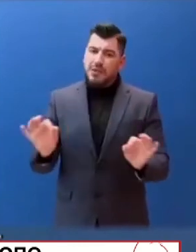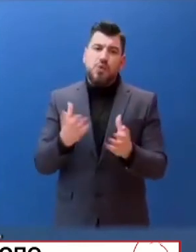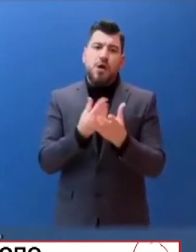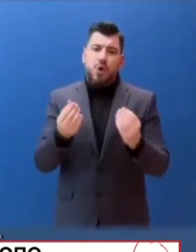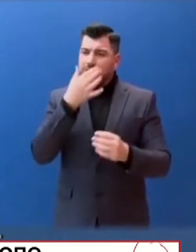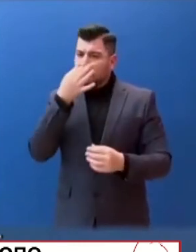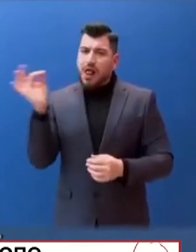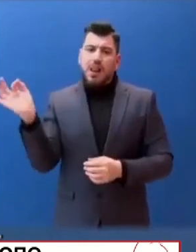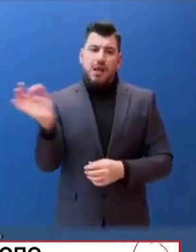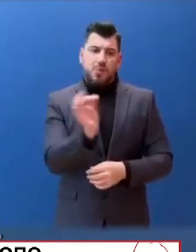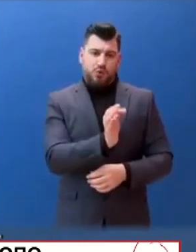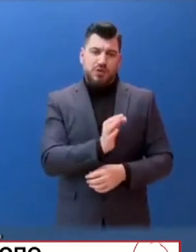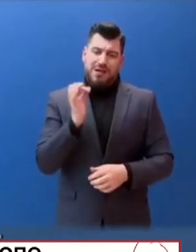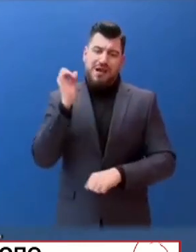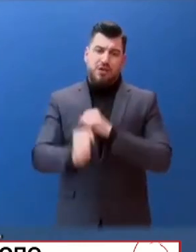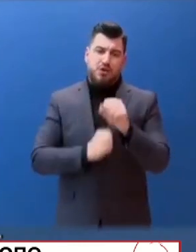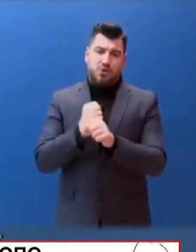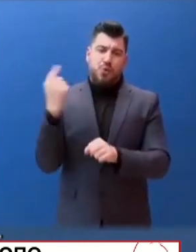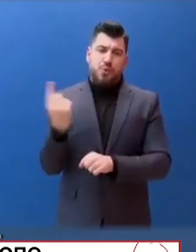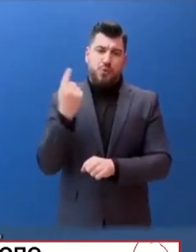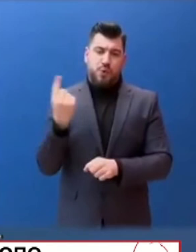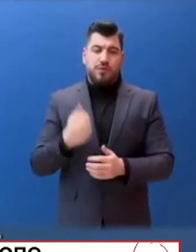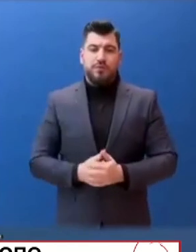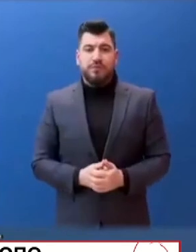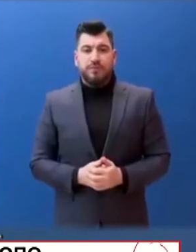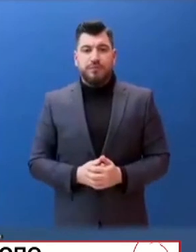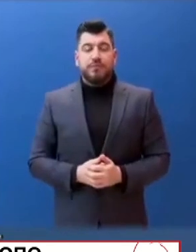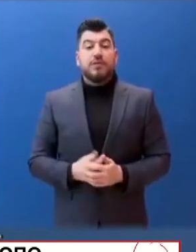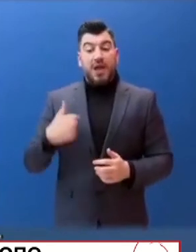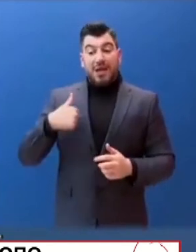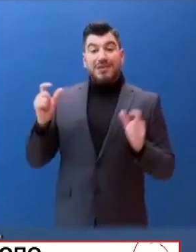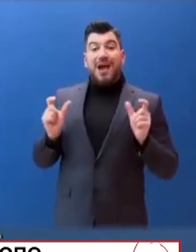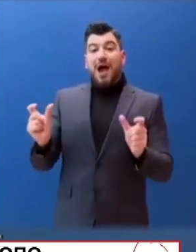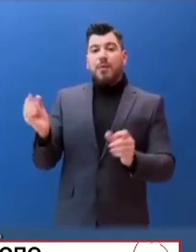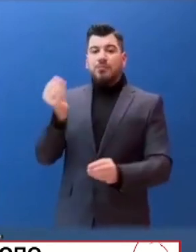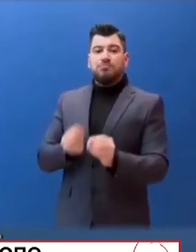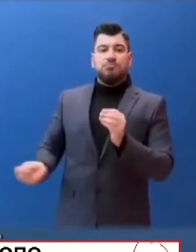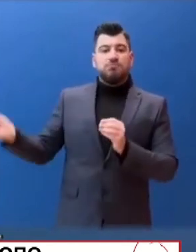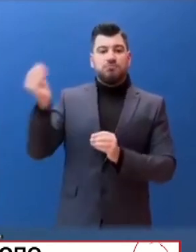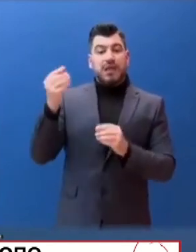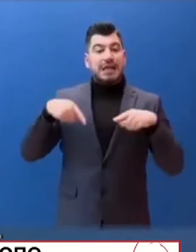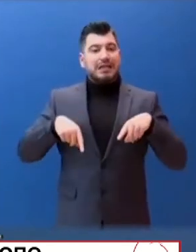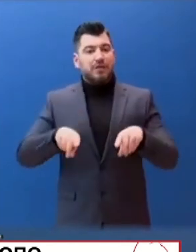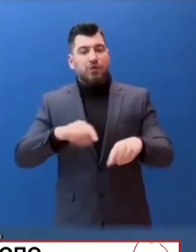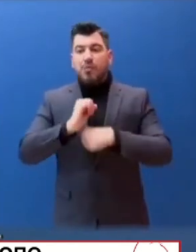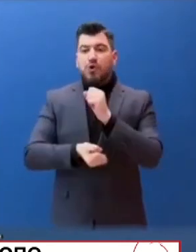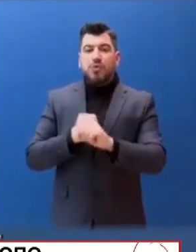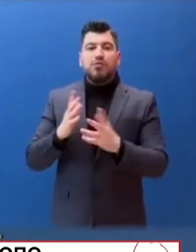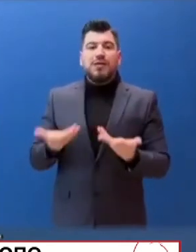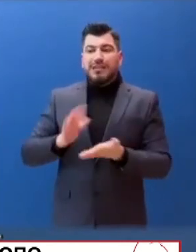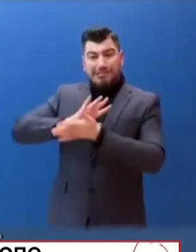και ιώσεων που συνηθίζονται κάθε χρόνο αυτούς τους μήνες, εντείνουμε την άμυνά μας και ταυτόχρονα συνεχίζουμε την αντεπίθεση με